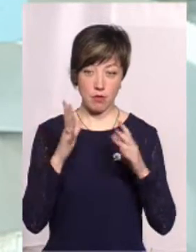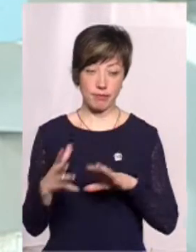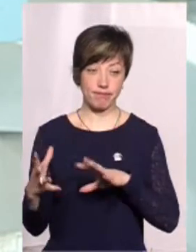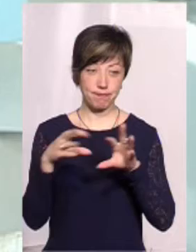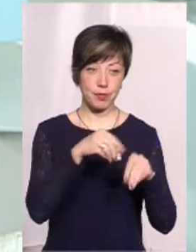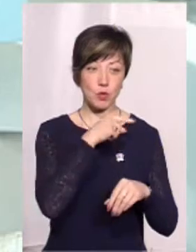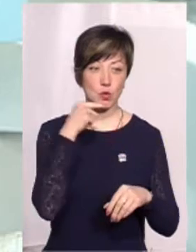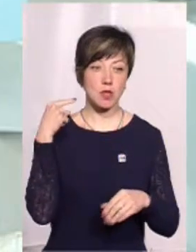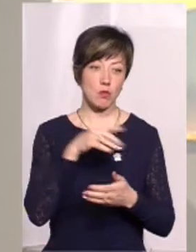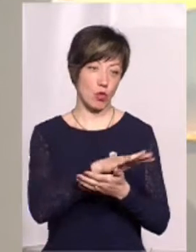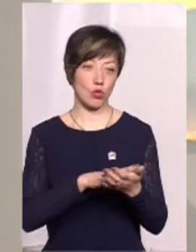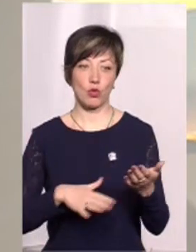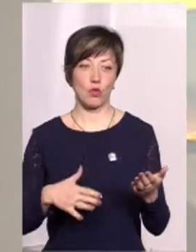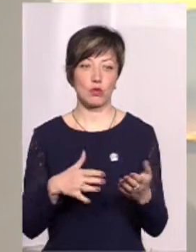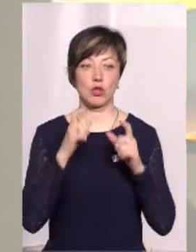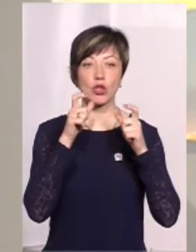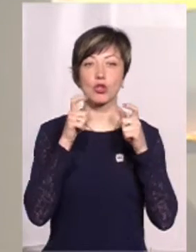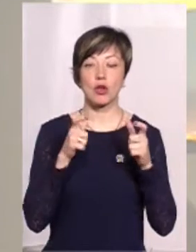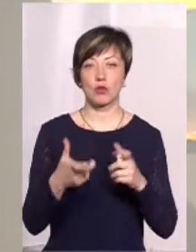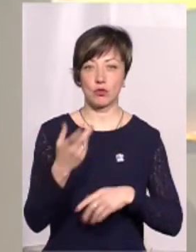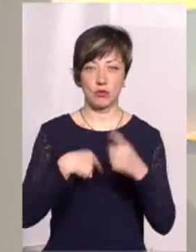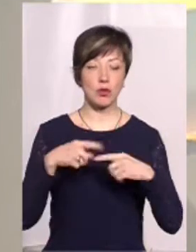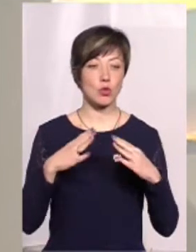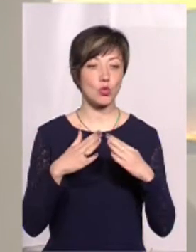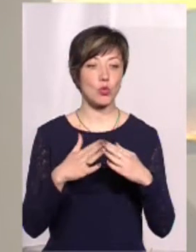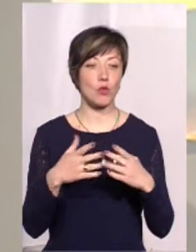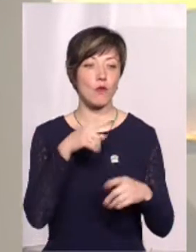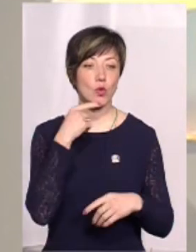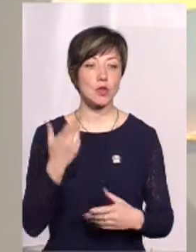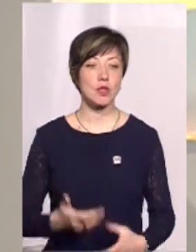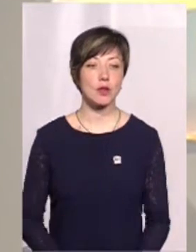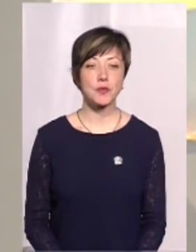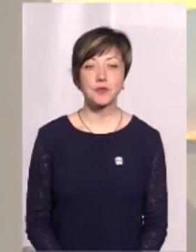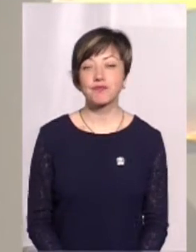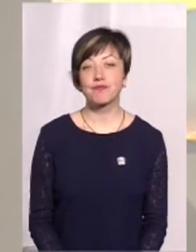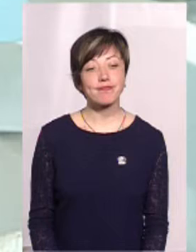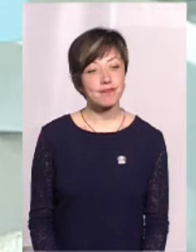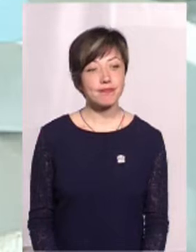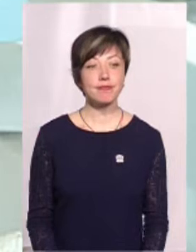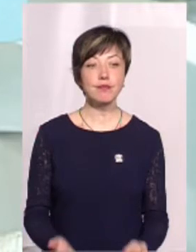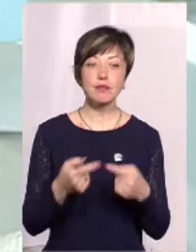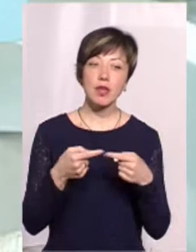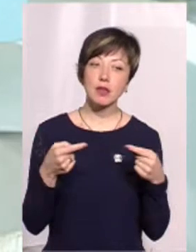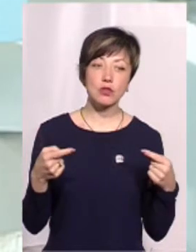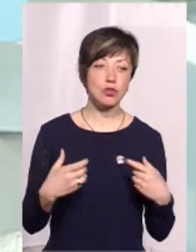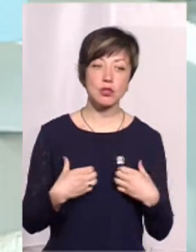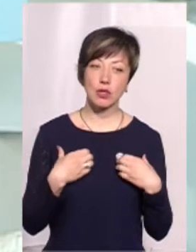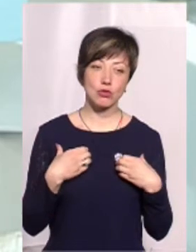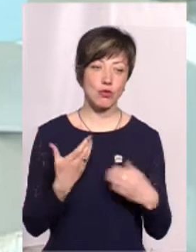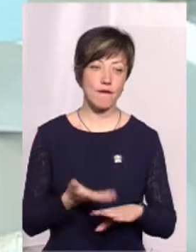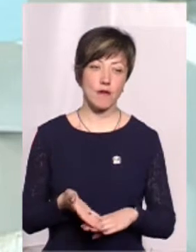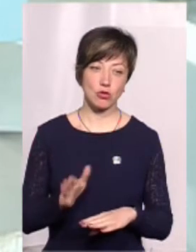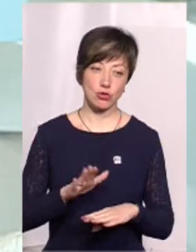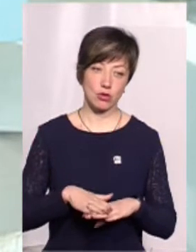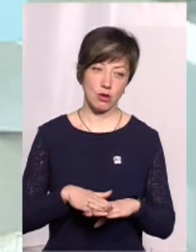завезені росіяни правда будуть кричати, що ми в Росію додому хочемо. То річ страшенно важка